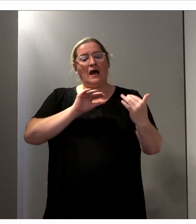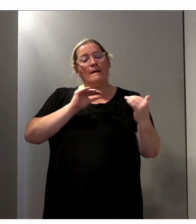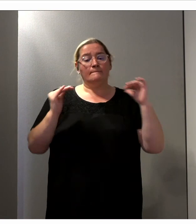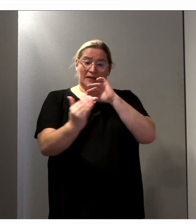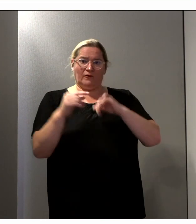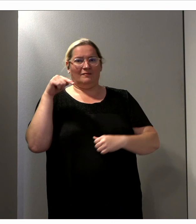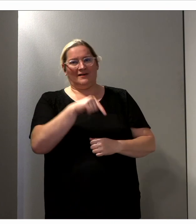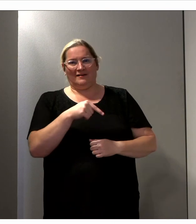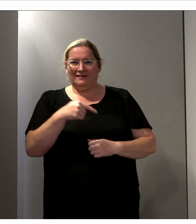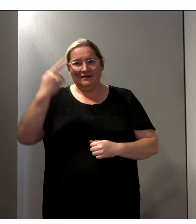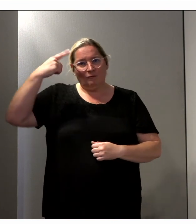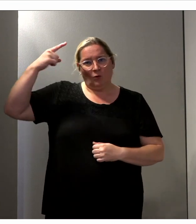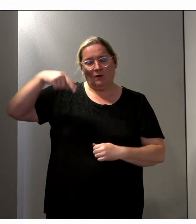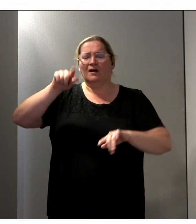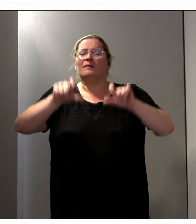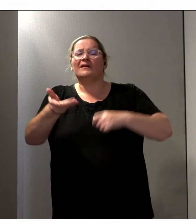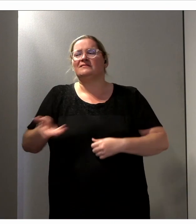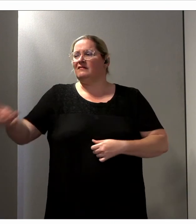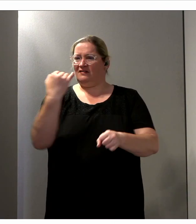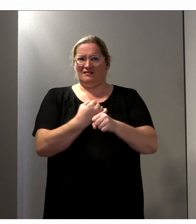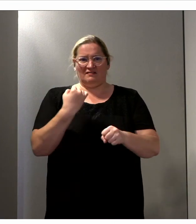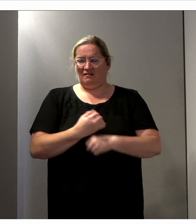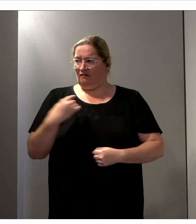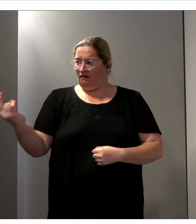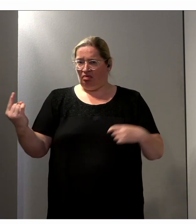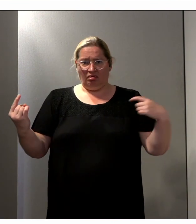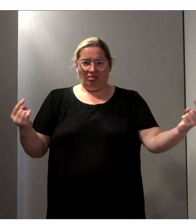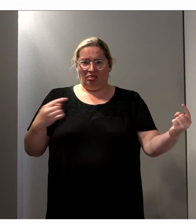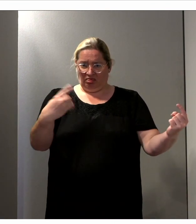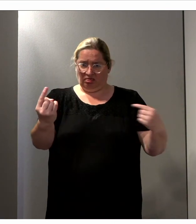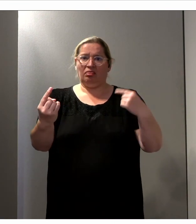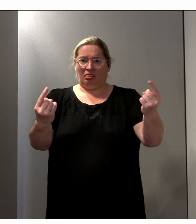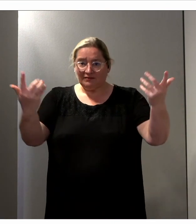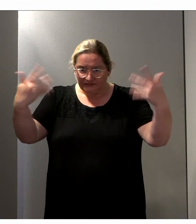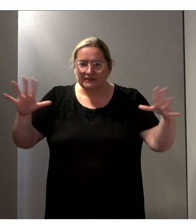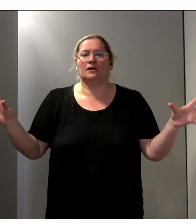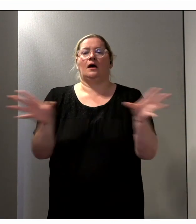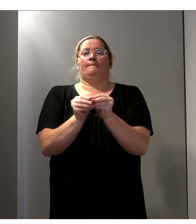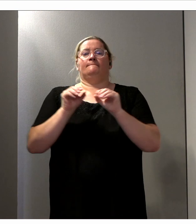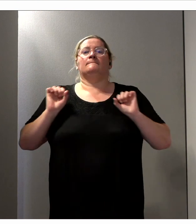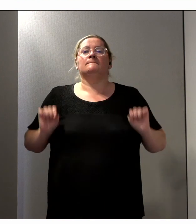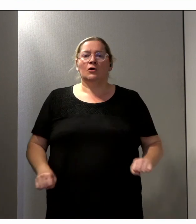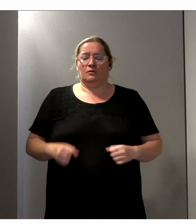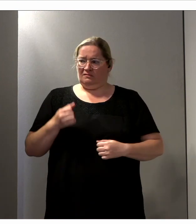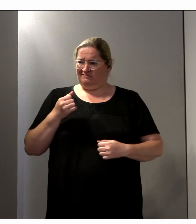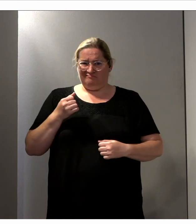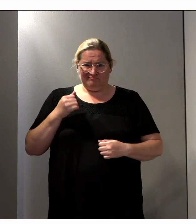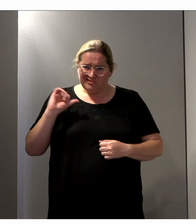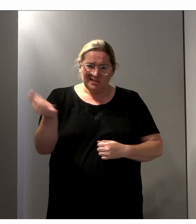de tous ces travailleurs qui sont souvent seuls dans leur coin et qui sont